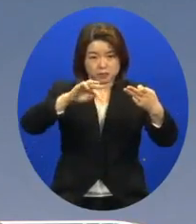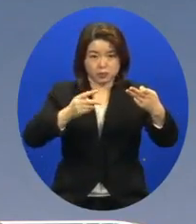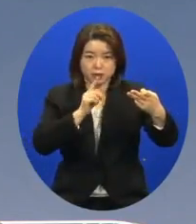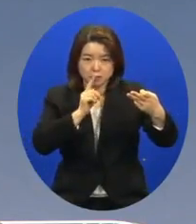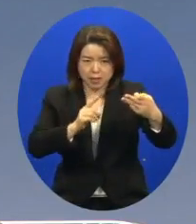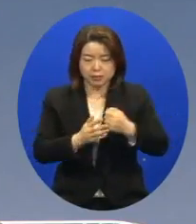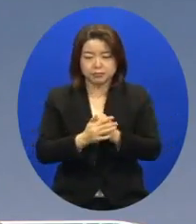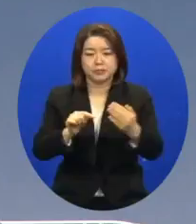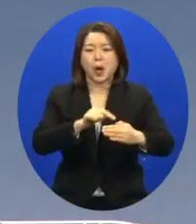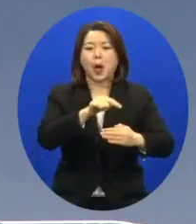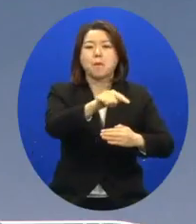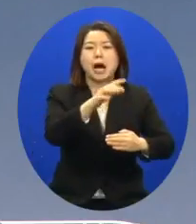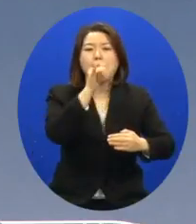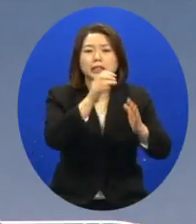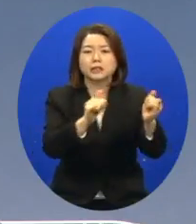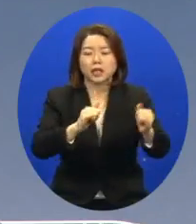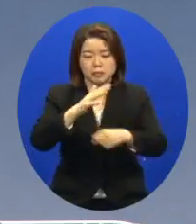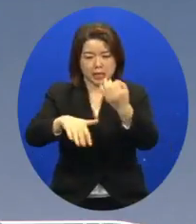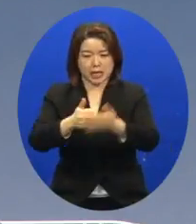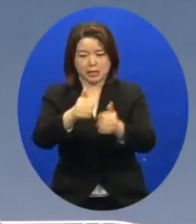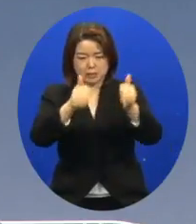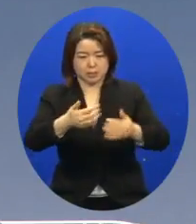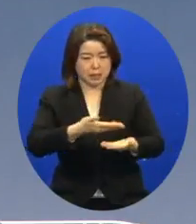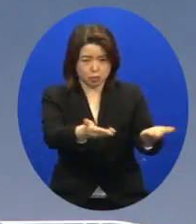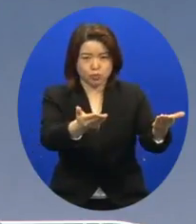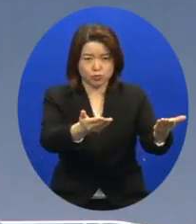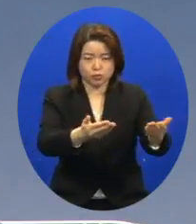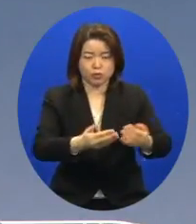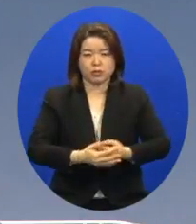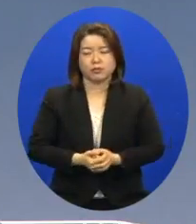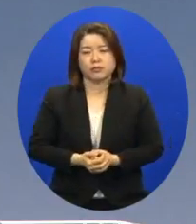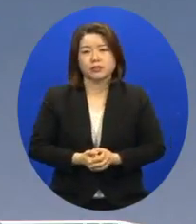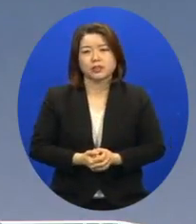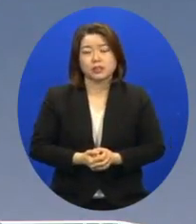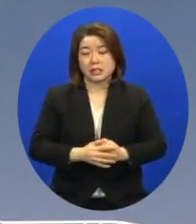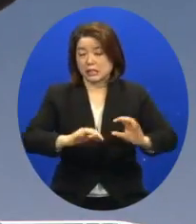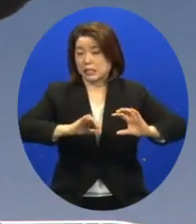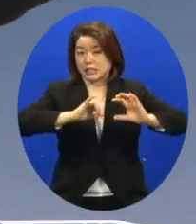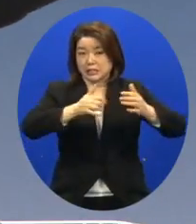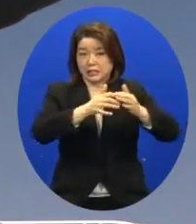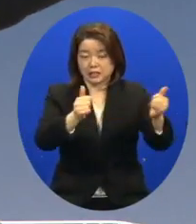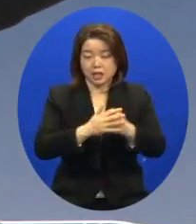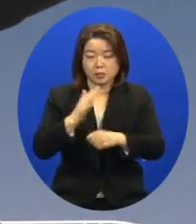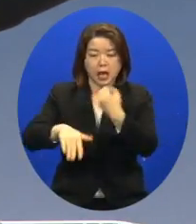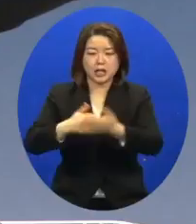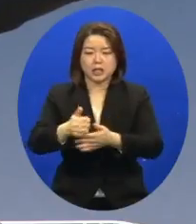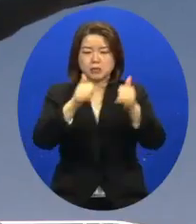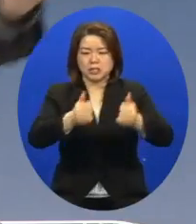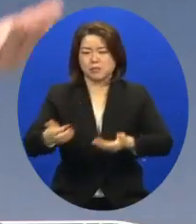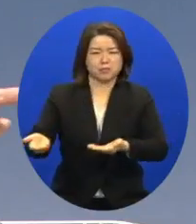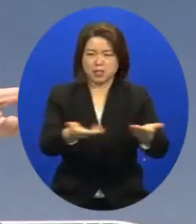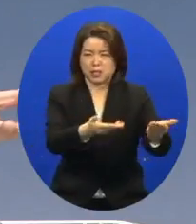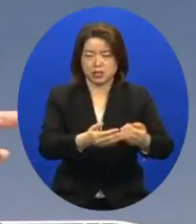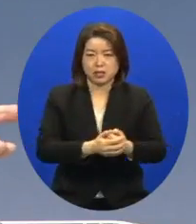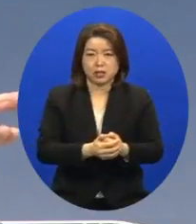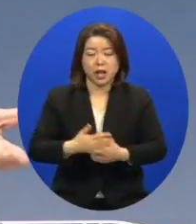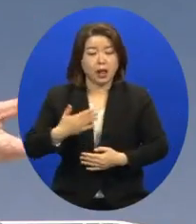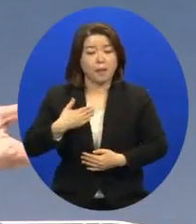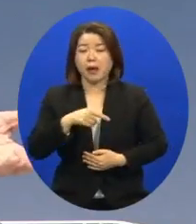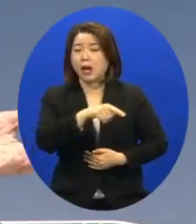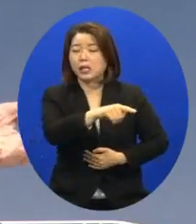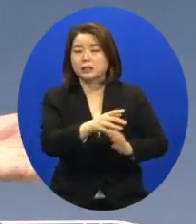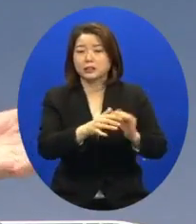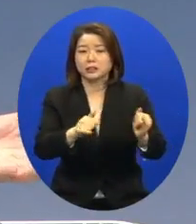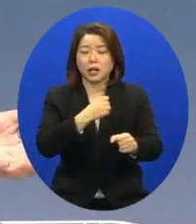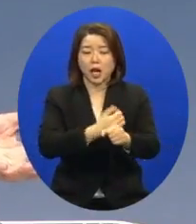밖에 있는 사람들은 하나님께서 심판하실 것입니다 세상 사람은 하나님께서 심판하실 거에요 우리가 그 사람들에게